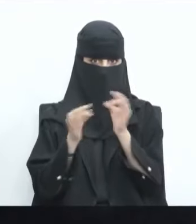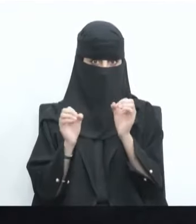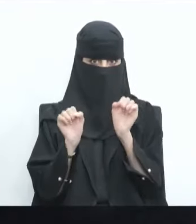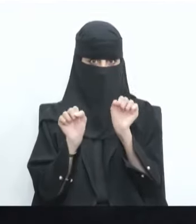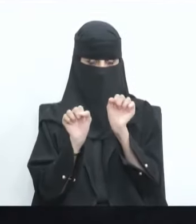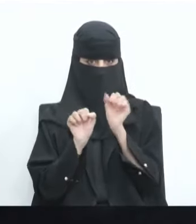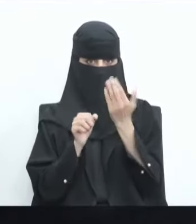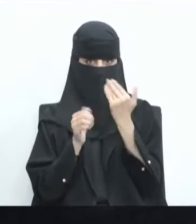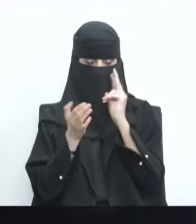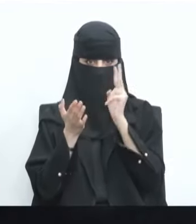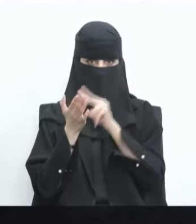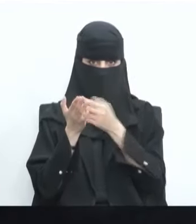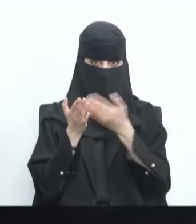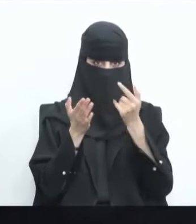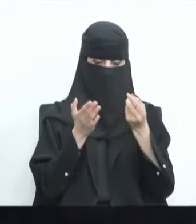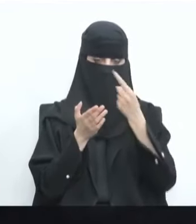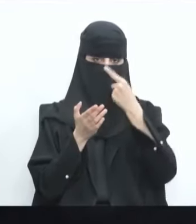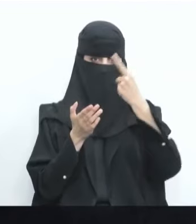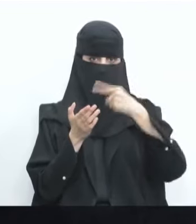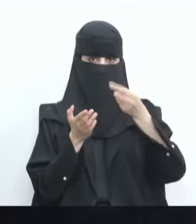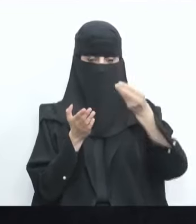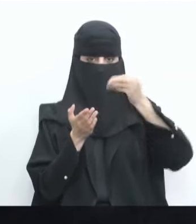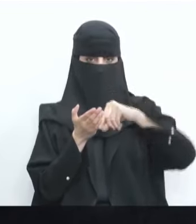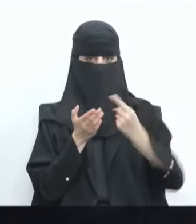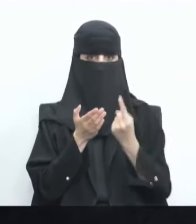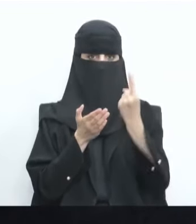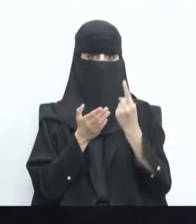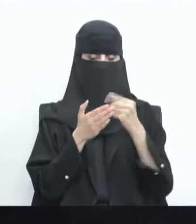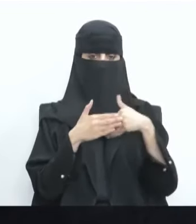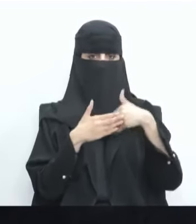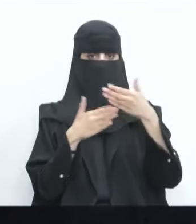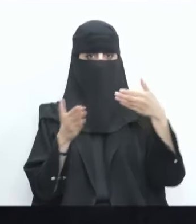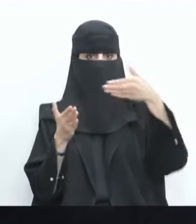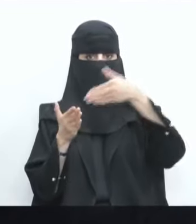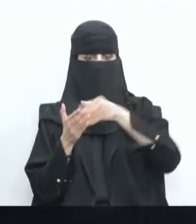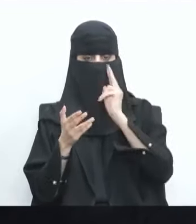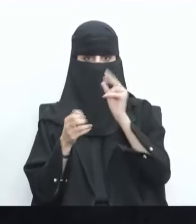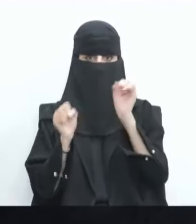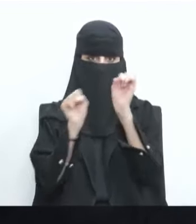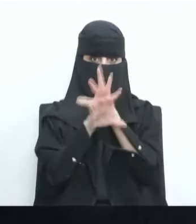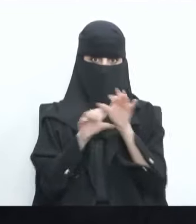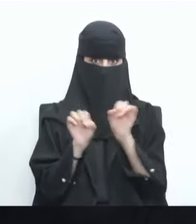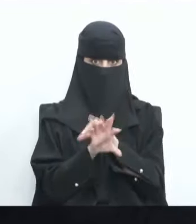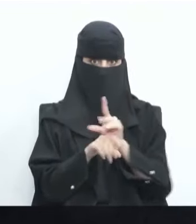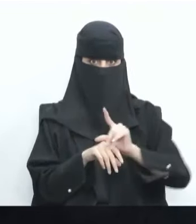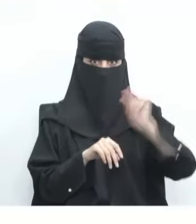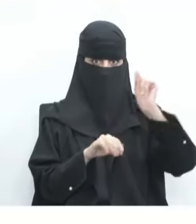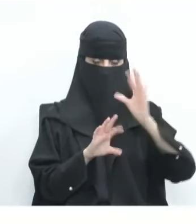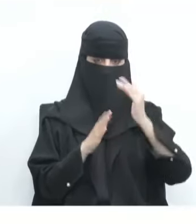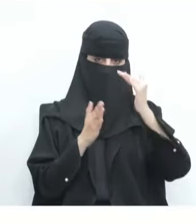تظهر على الشاشه ضاع لنفسك درجه ثم قوم استماعك في نهايه الدرس